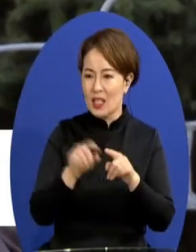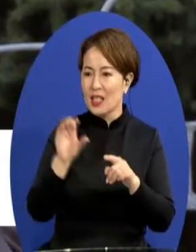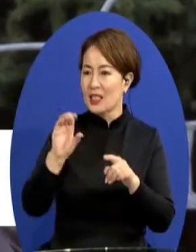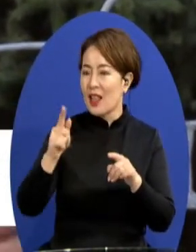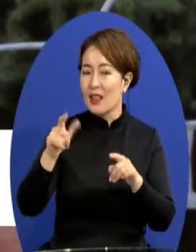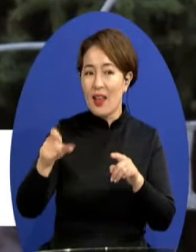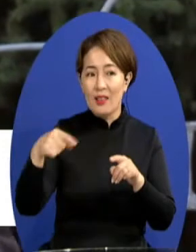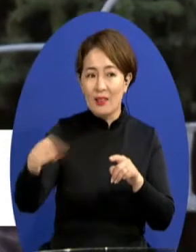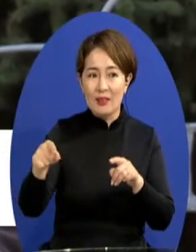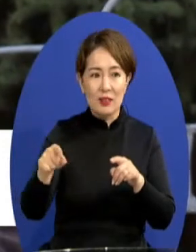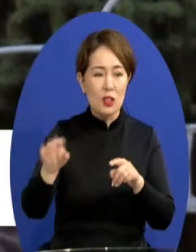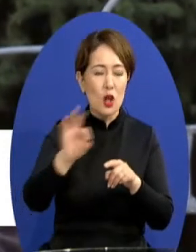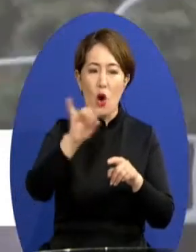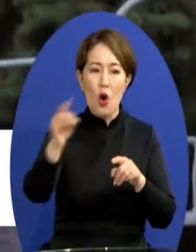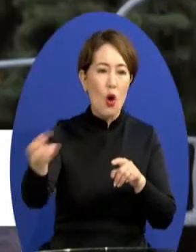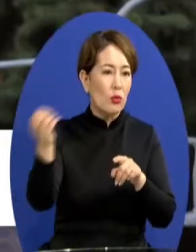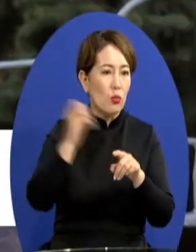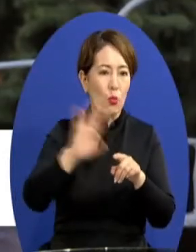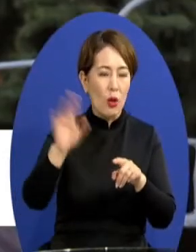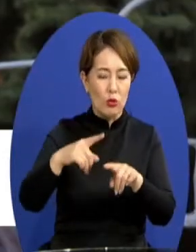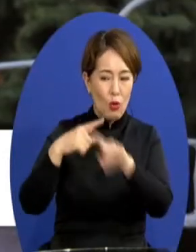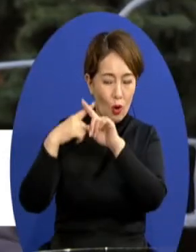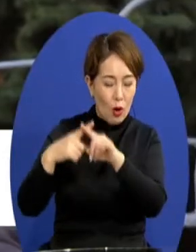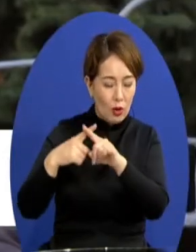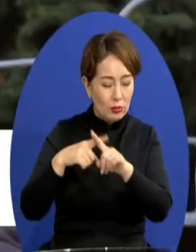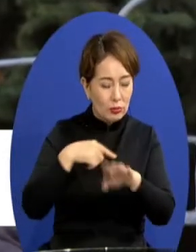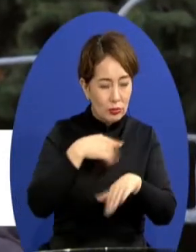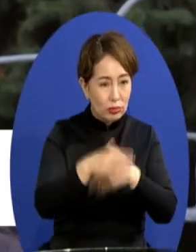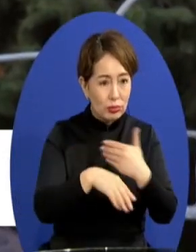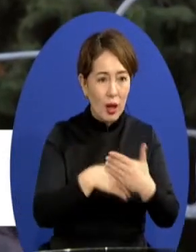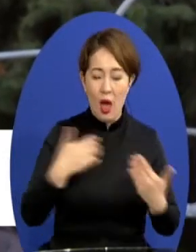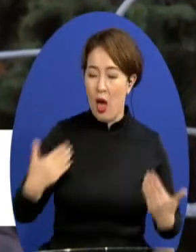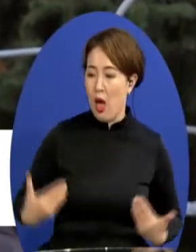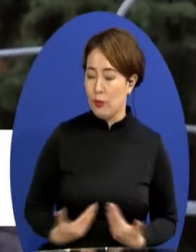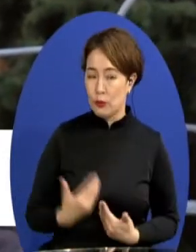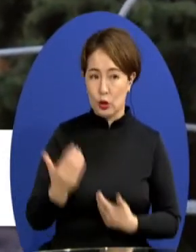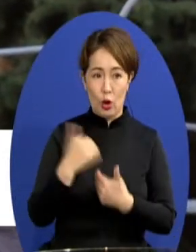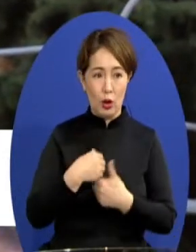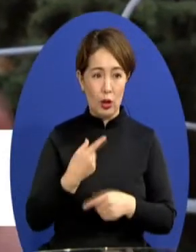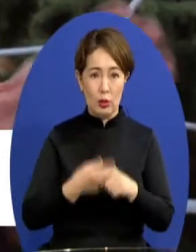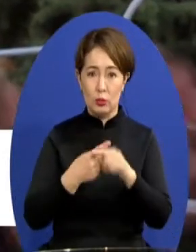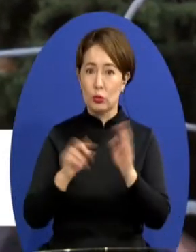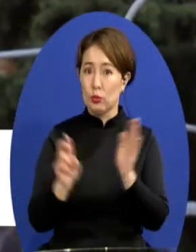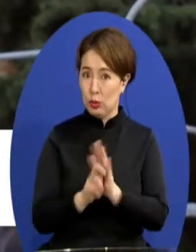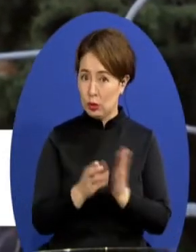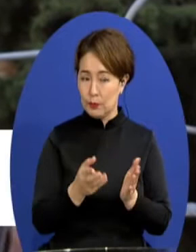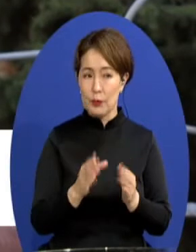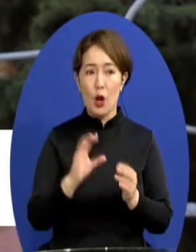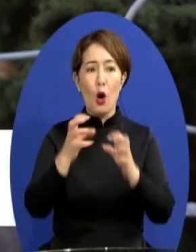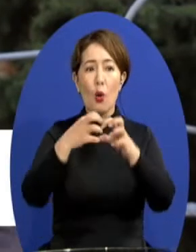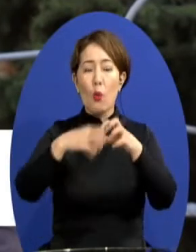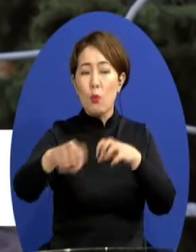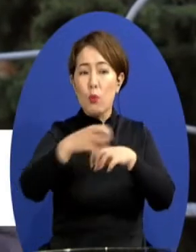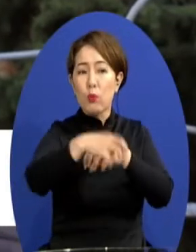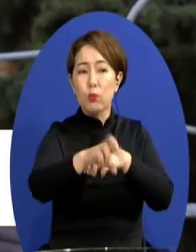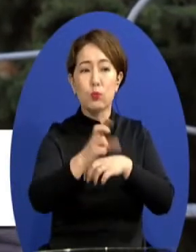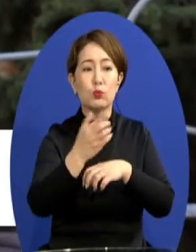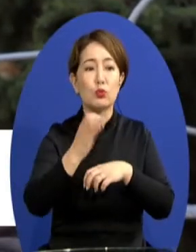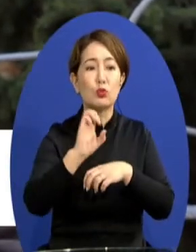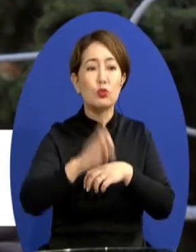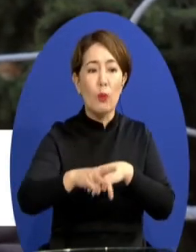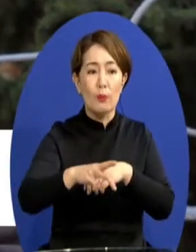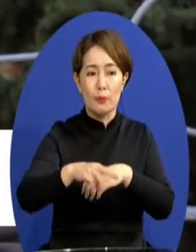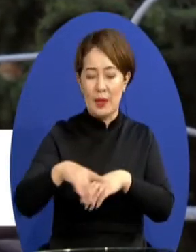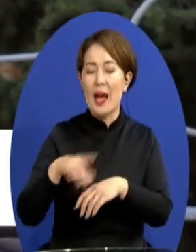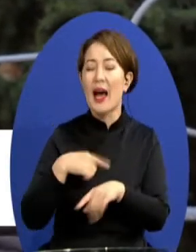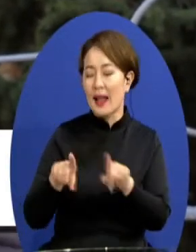омгийн хэлтүүлэгч ашиглахыг хориглосон. Амьдрал ахуй орлогын нэмэгдүүлэх боломжтой байгаа юм чинь бусад сумдаа бас энэ Сэлэнгэ үлдэр өхрийг